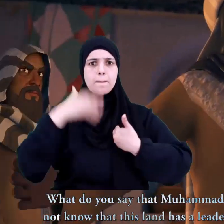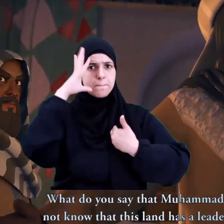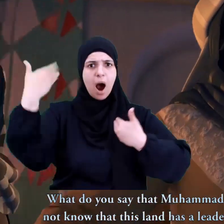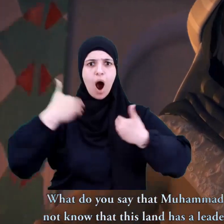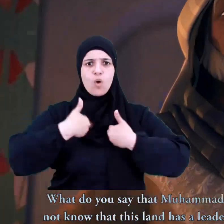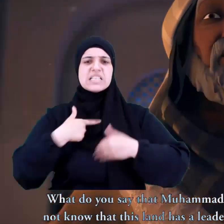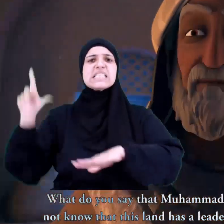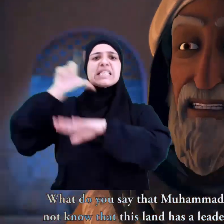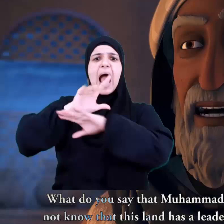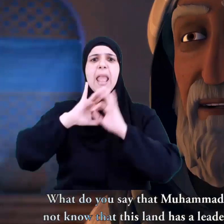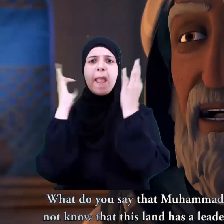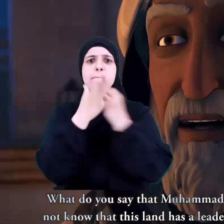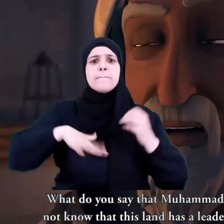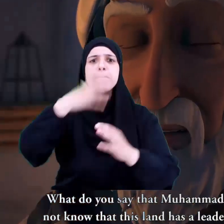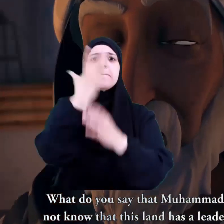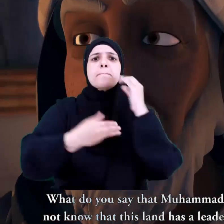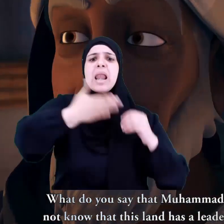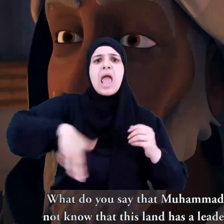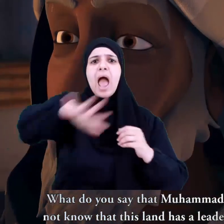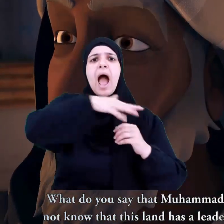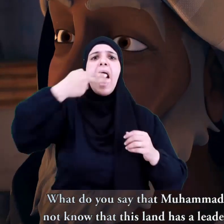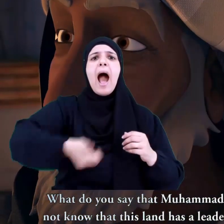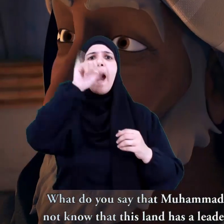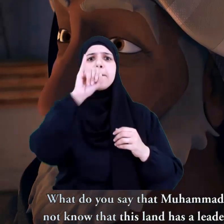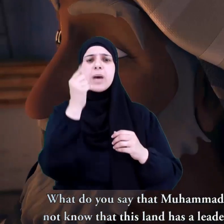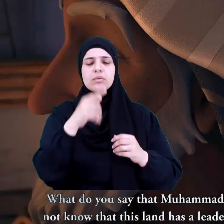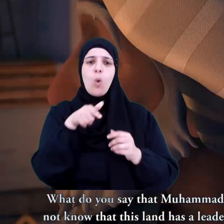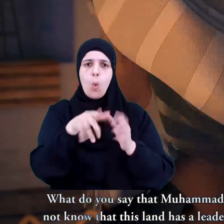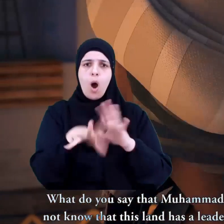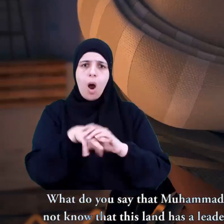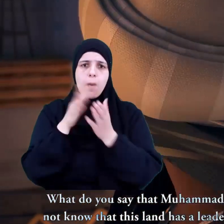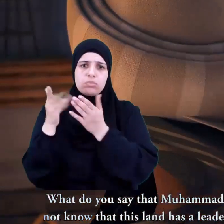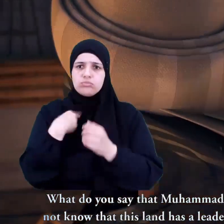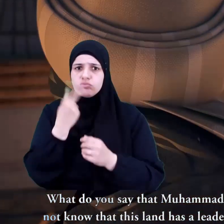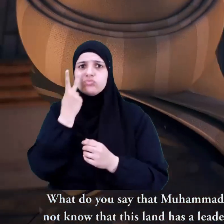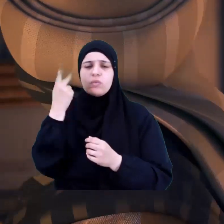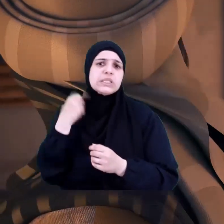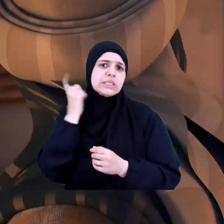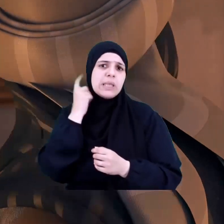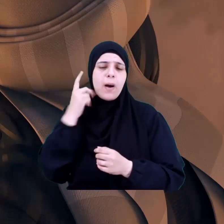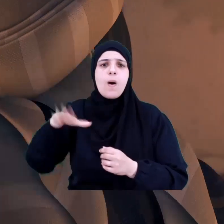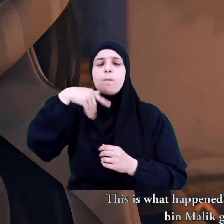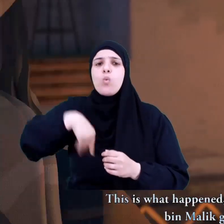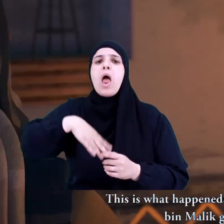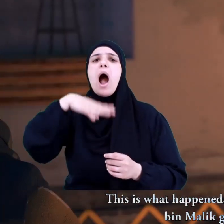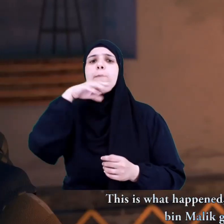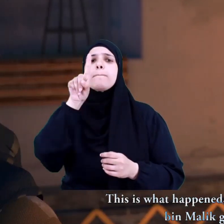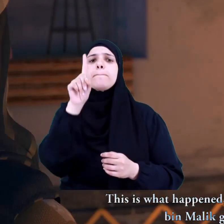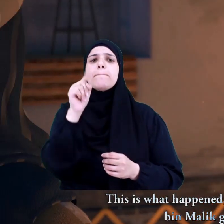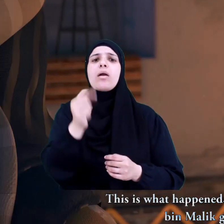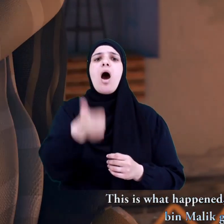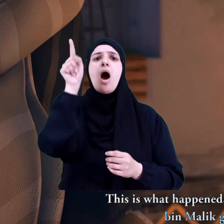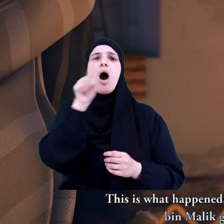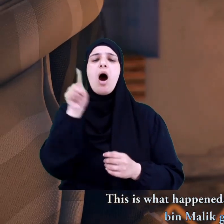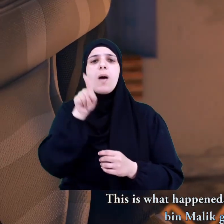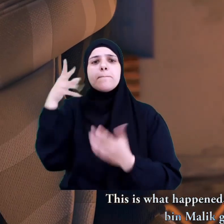طفيل، زعيم بني عامر؟ هذا ما حدث يا سيدي، ويقال إن أبا براء